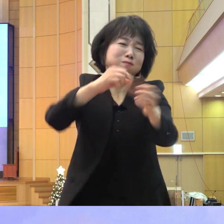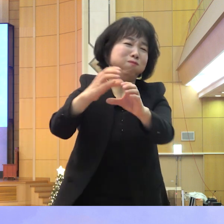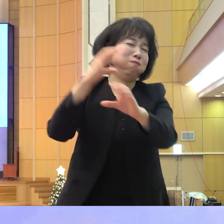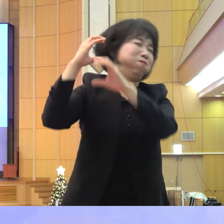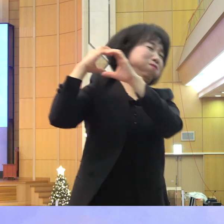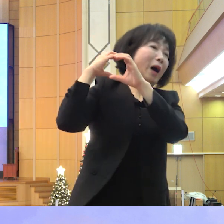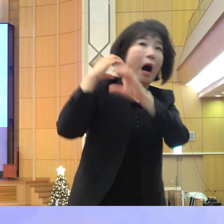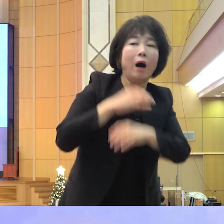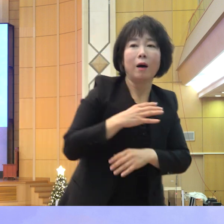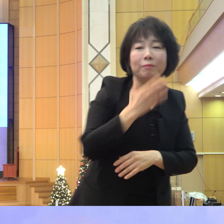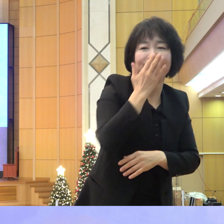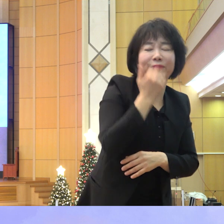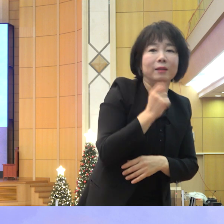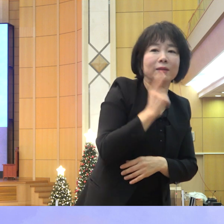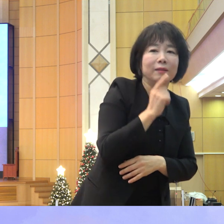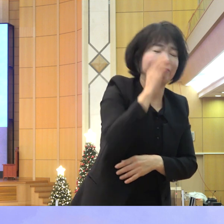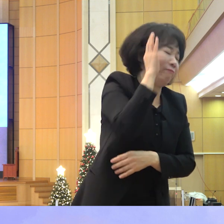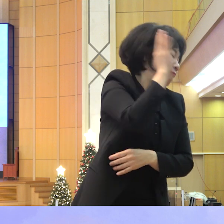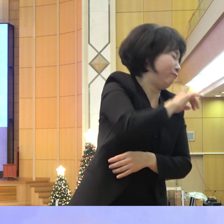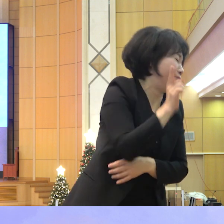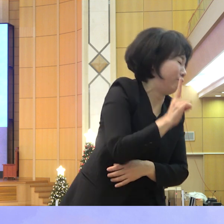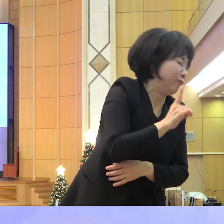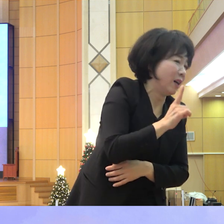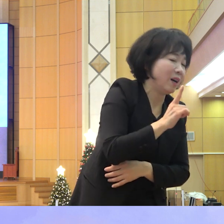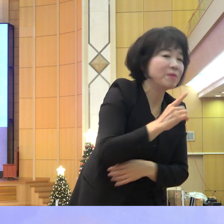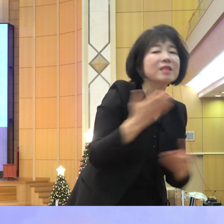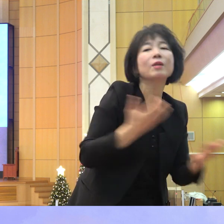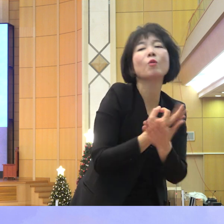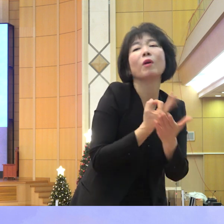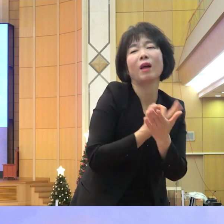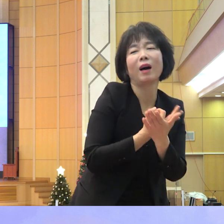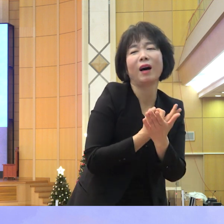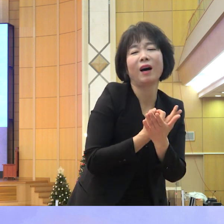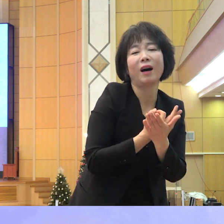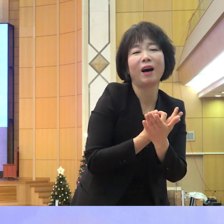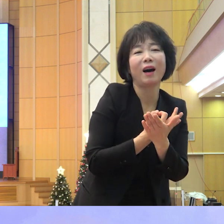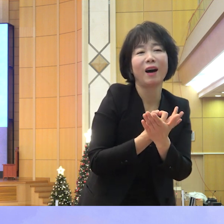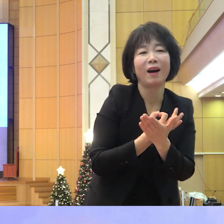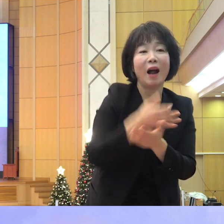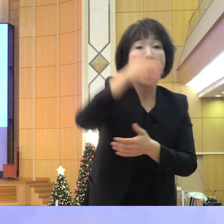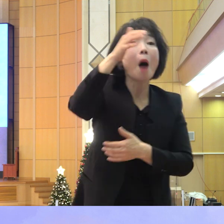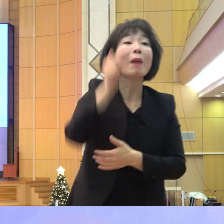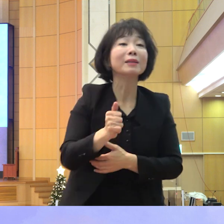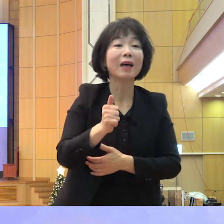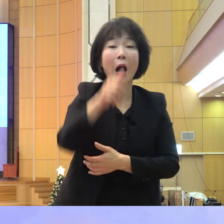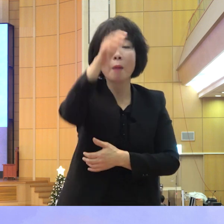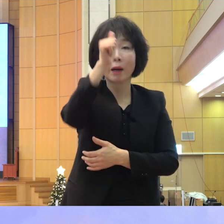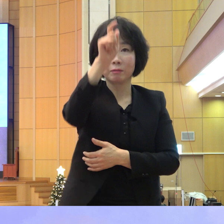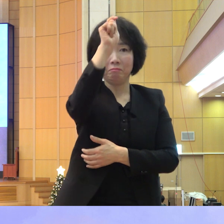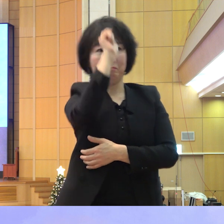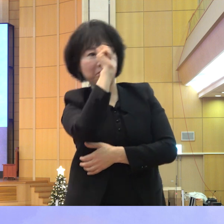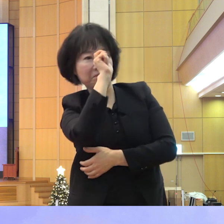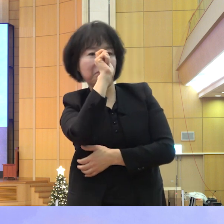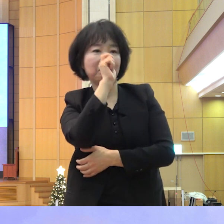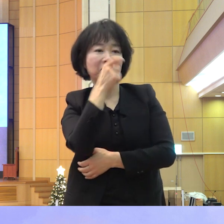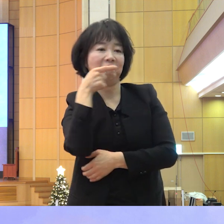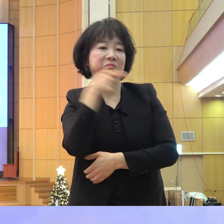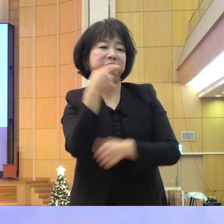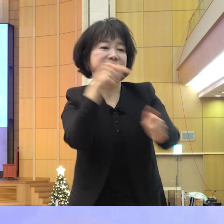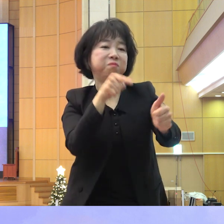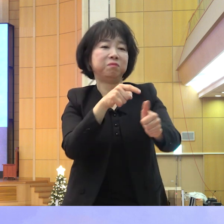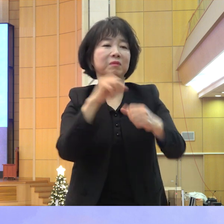이 반장은 똥풀 안 다녀. 반장만 돼도. 원장도 아니고 반장인데, 반장 정도만